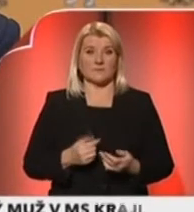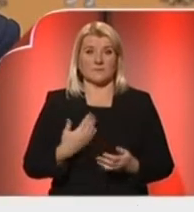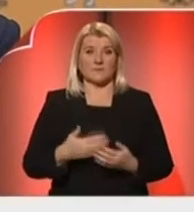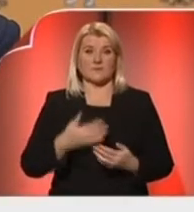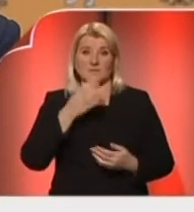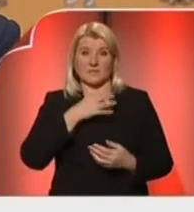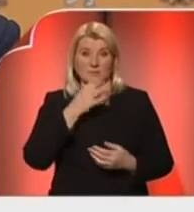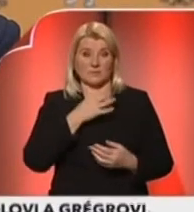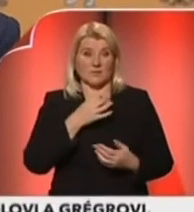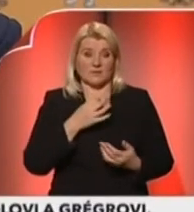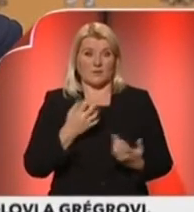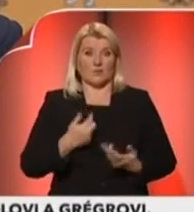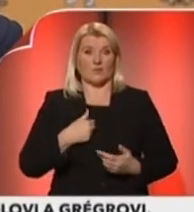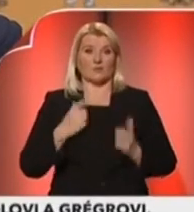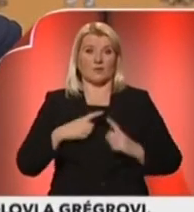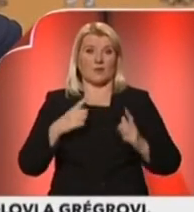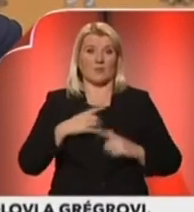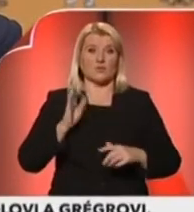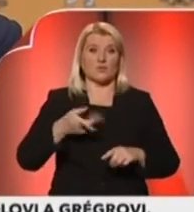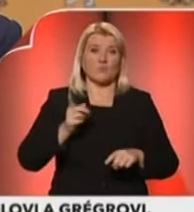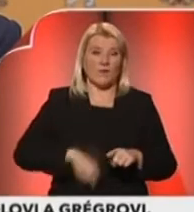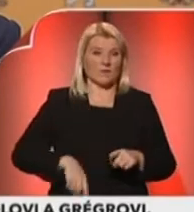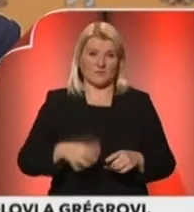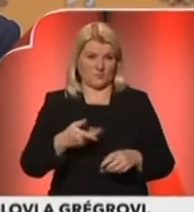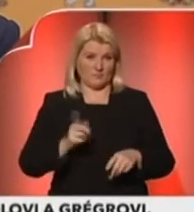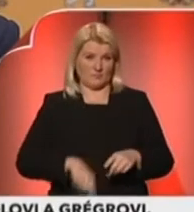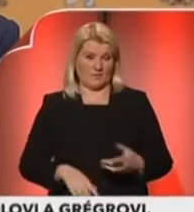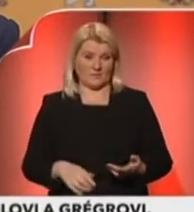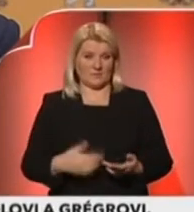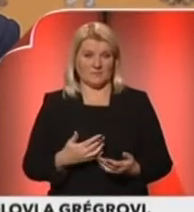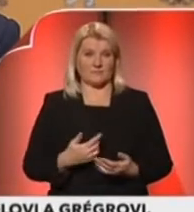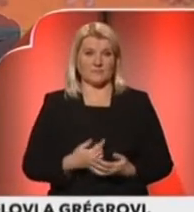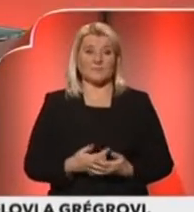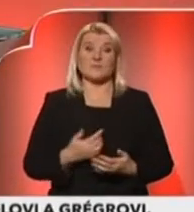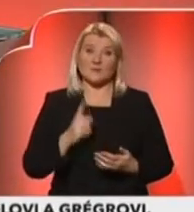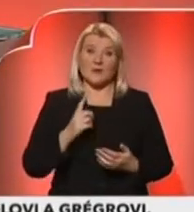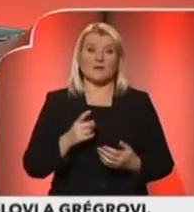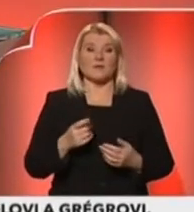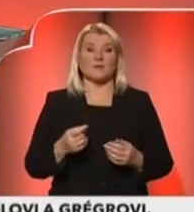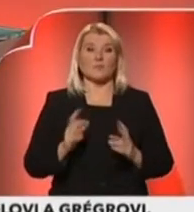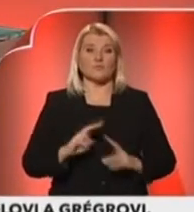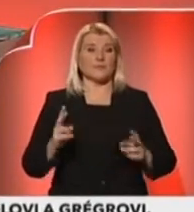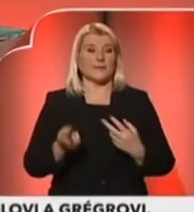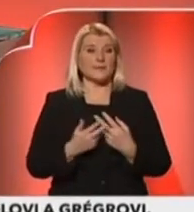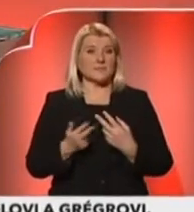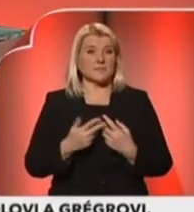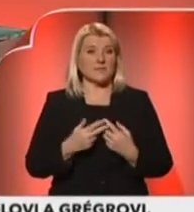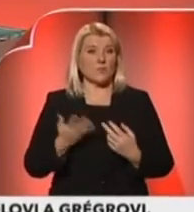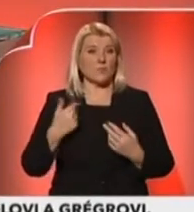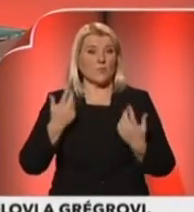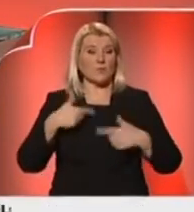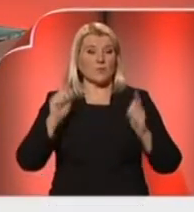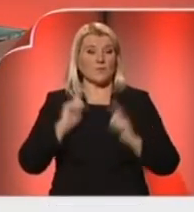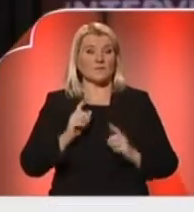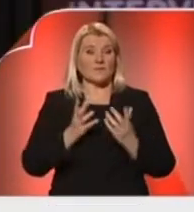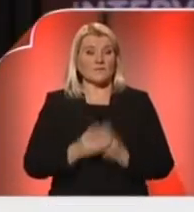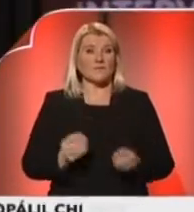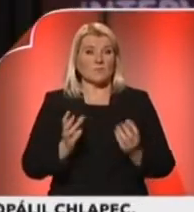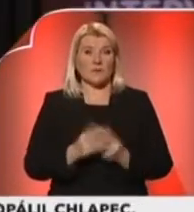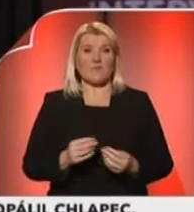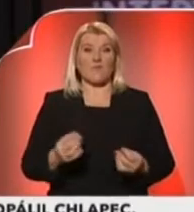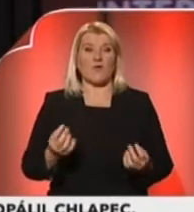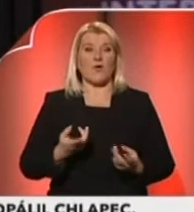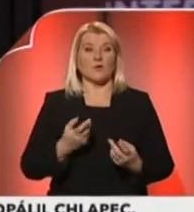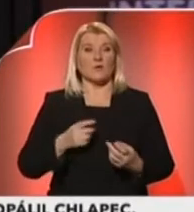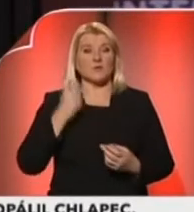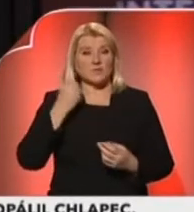by to špatně, abych nečekal, že to proběhne podle plánu. No, například to riziko, o kterém se mluvilo už minulý týden, stále jakási